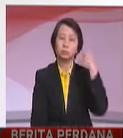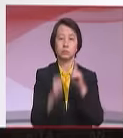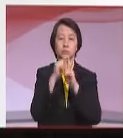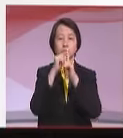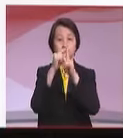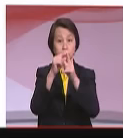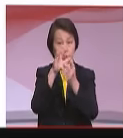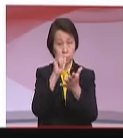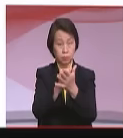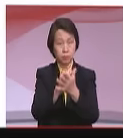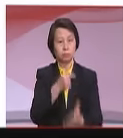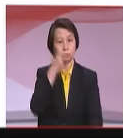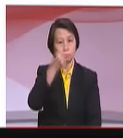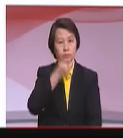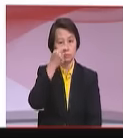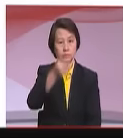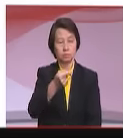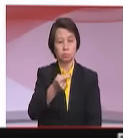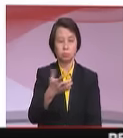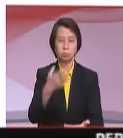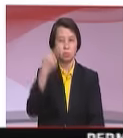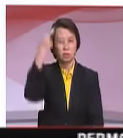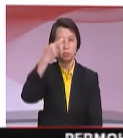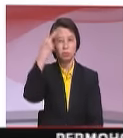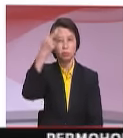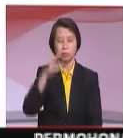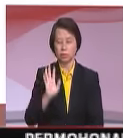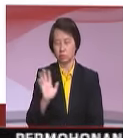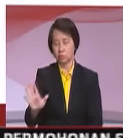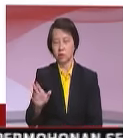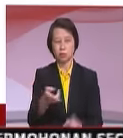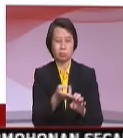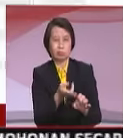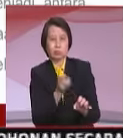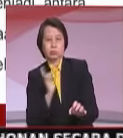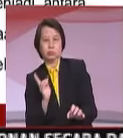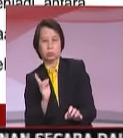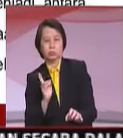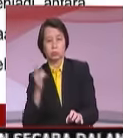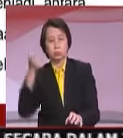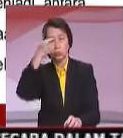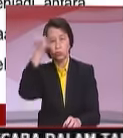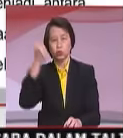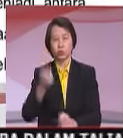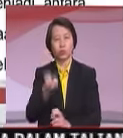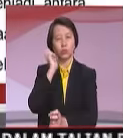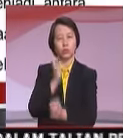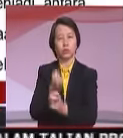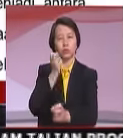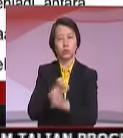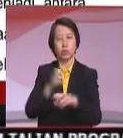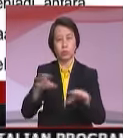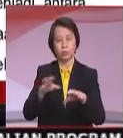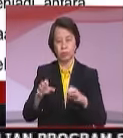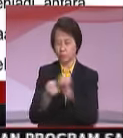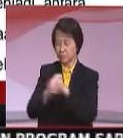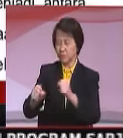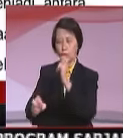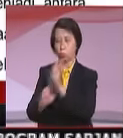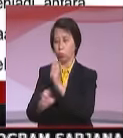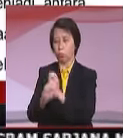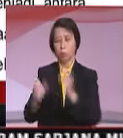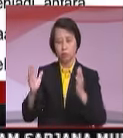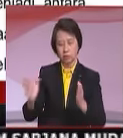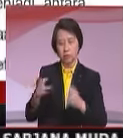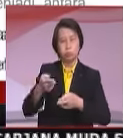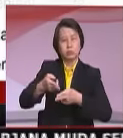Kenyataan tersebut turut menyatakan bahawa antara sebab utama mereka menarik diri adalah kerana kesukaran membuat persiapan dalam